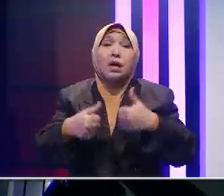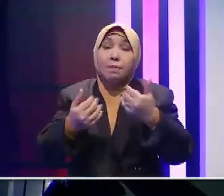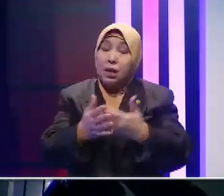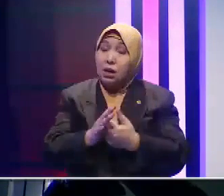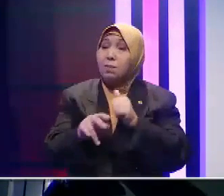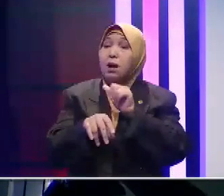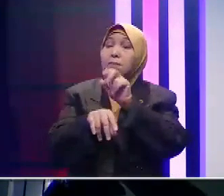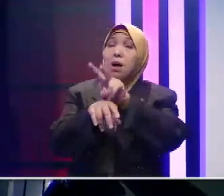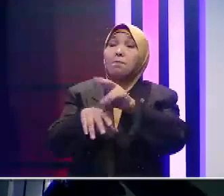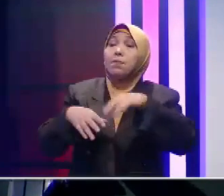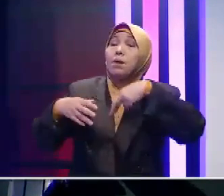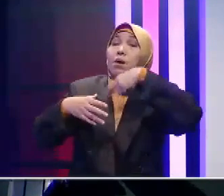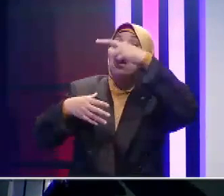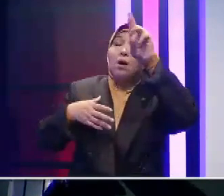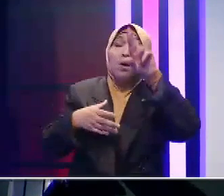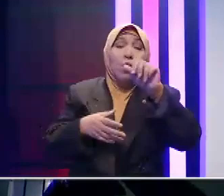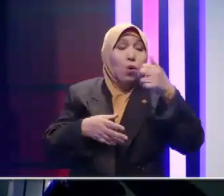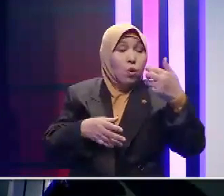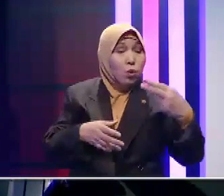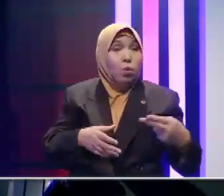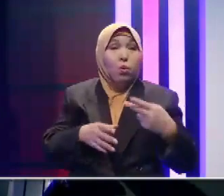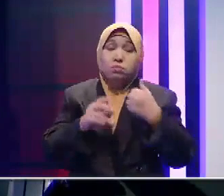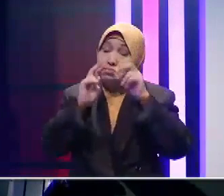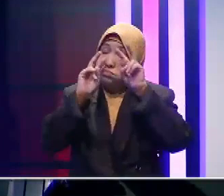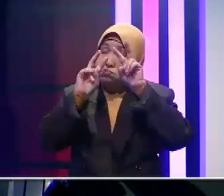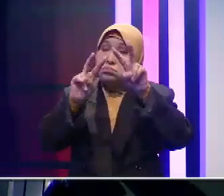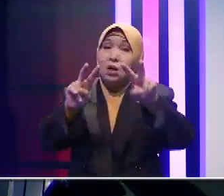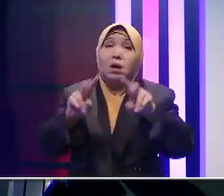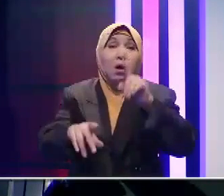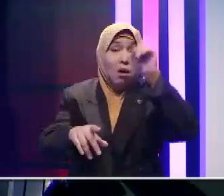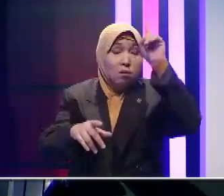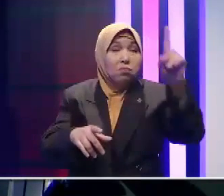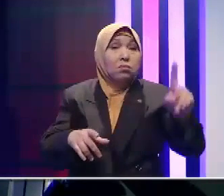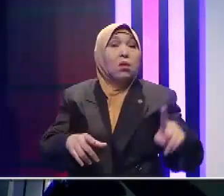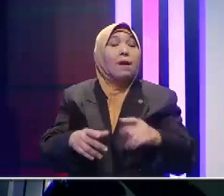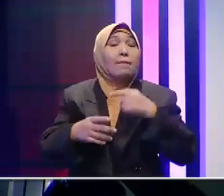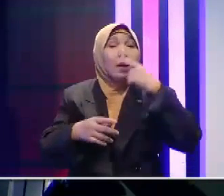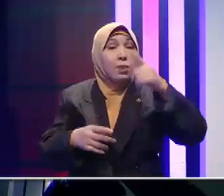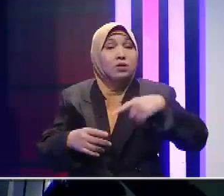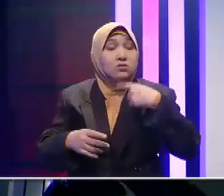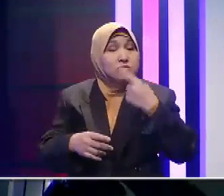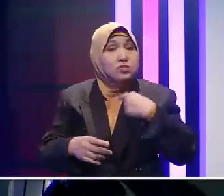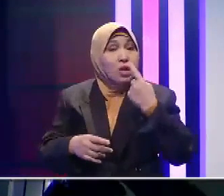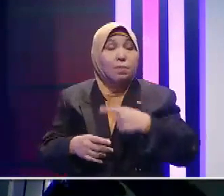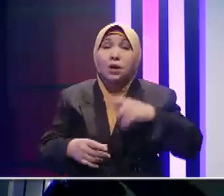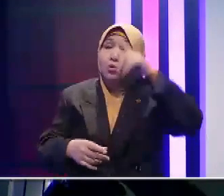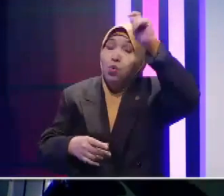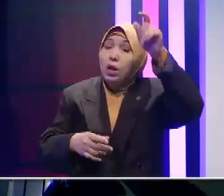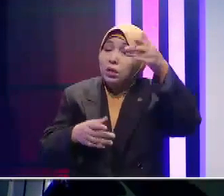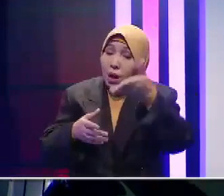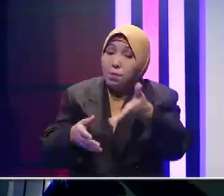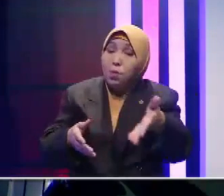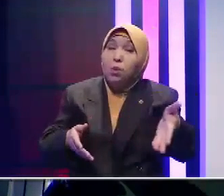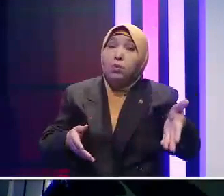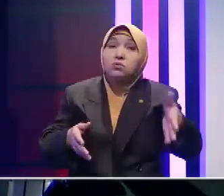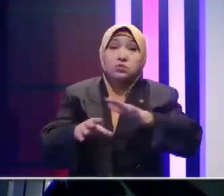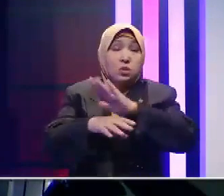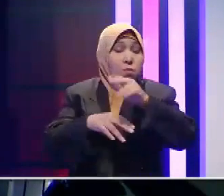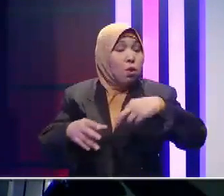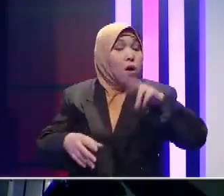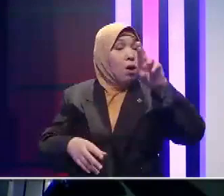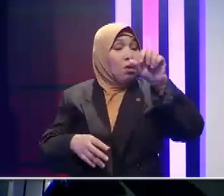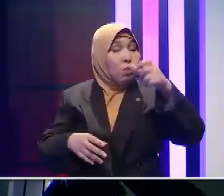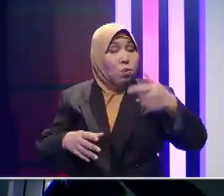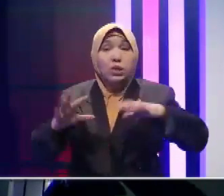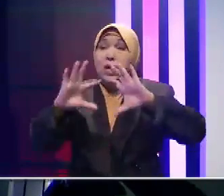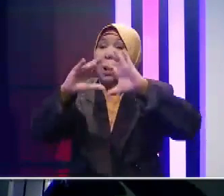penyaksian para roh. Masya-Allah. Kan? Allah berfirman, siapa Tuhan kamu? Dan semua roh-roh di